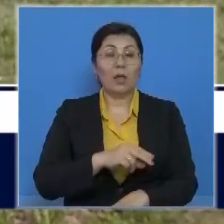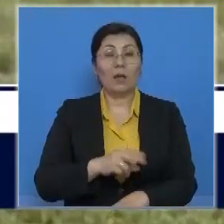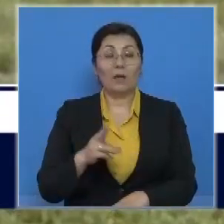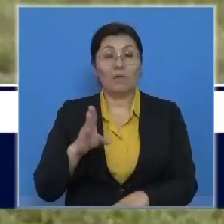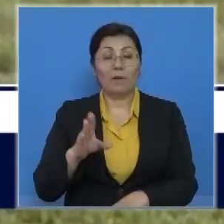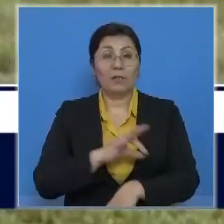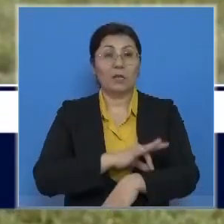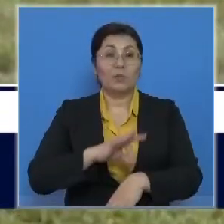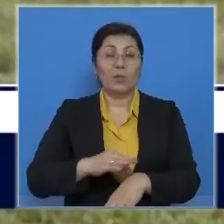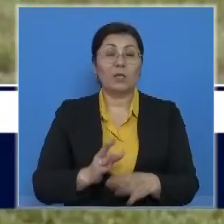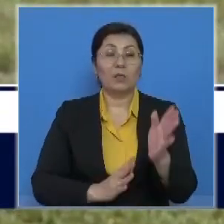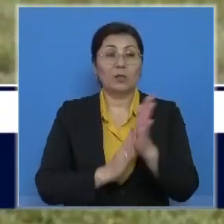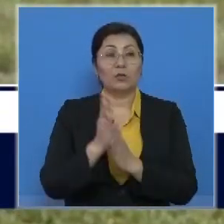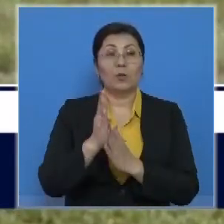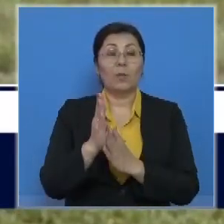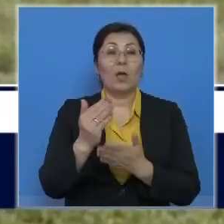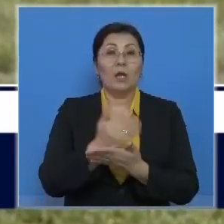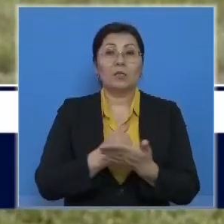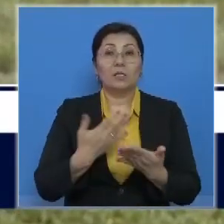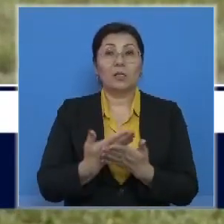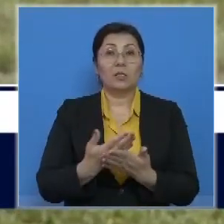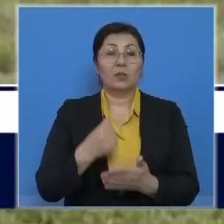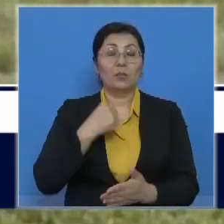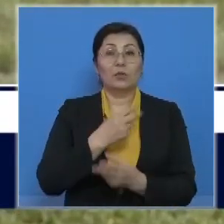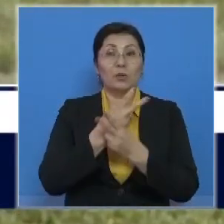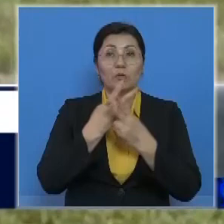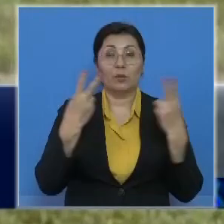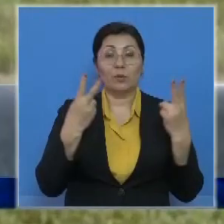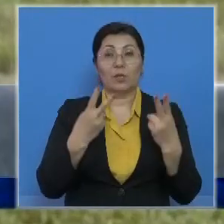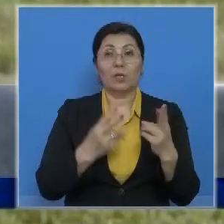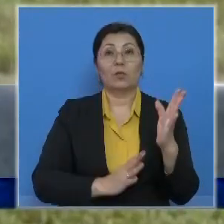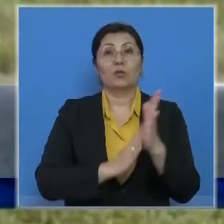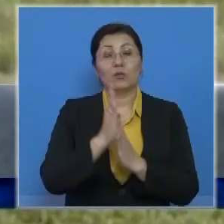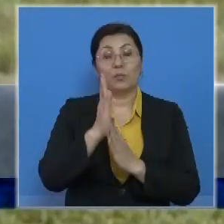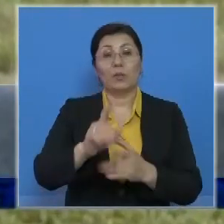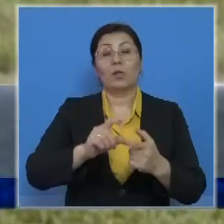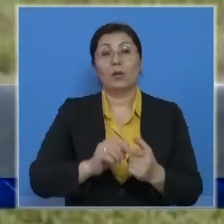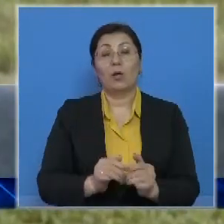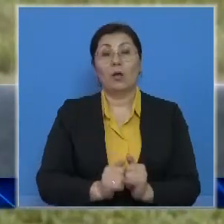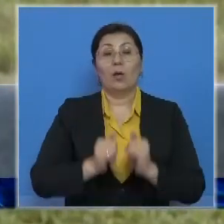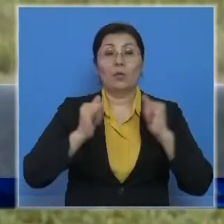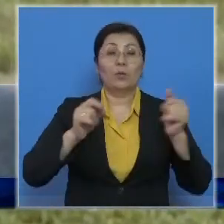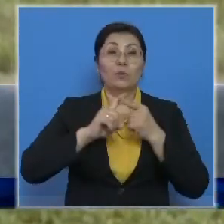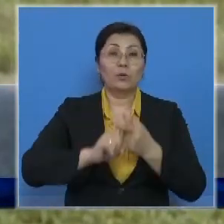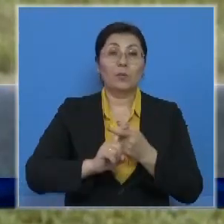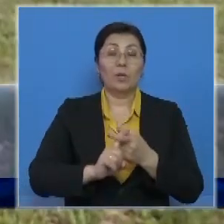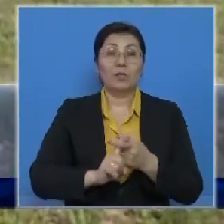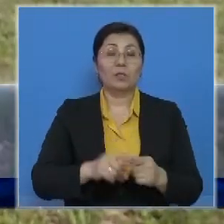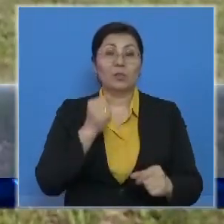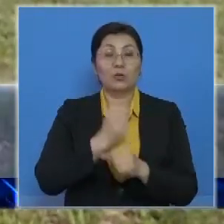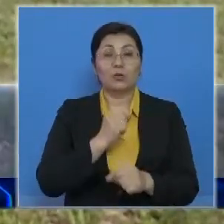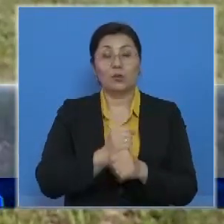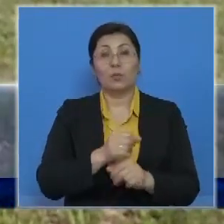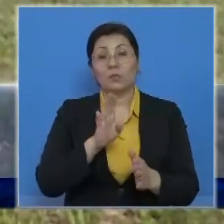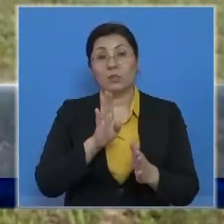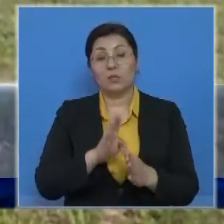шабылды. Жауын-шашыннан кейін көріп тұрғандарыңыздай шөптің көтерілуіне байланысты жұмыс тоқтатылмай жүргізілуде. Біздің